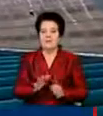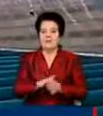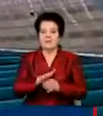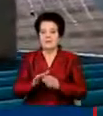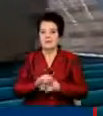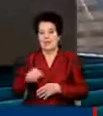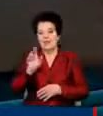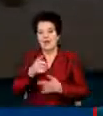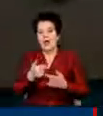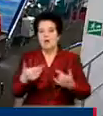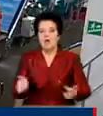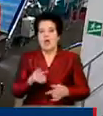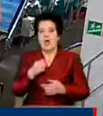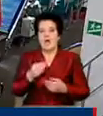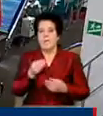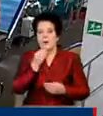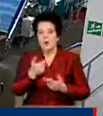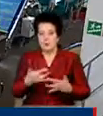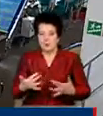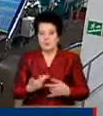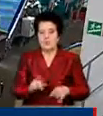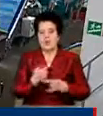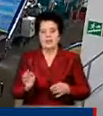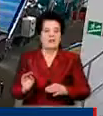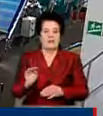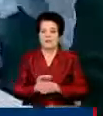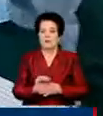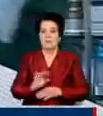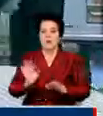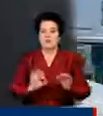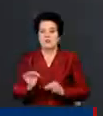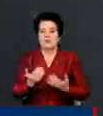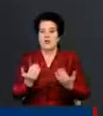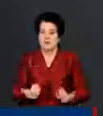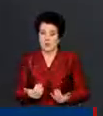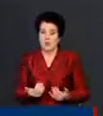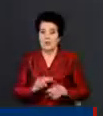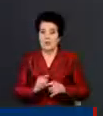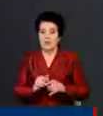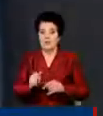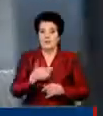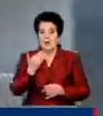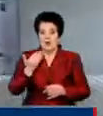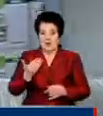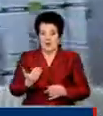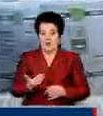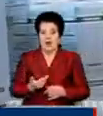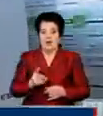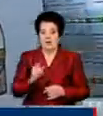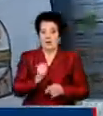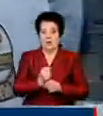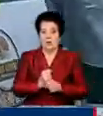necesarul intern la unele produse, iar la altele nici nu poate să acopere contingentele actuale, făcând trimitere la un raport DCFTA.